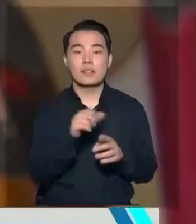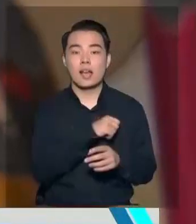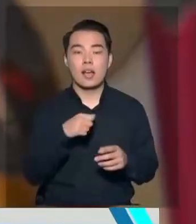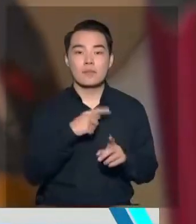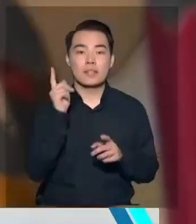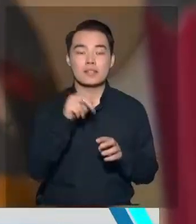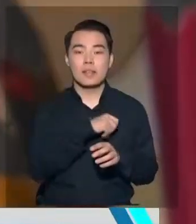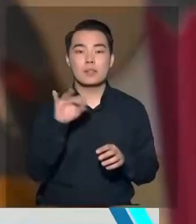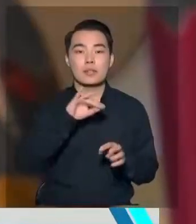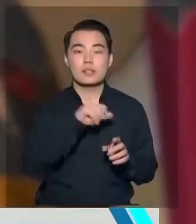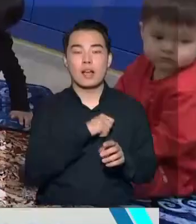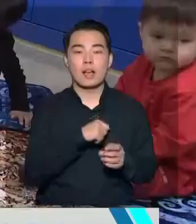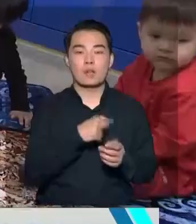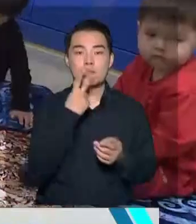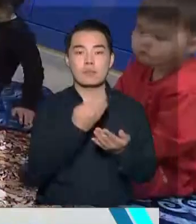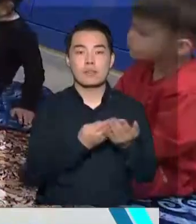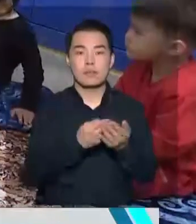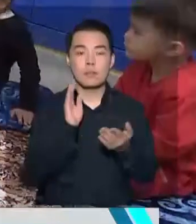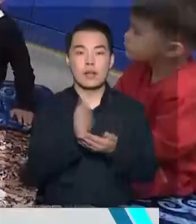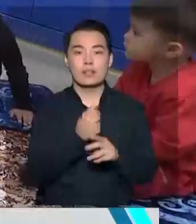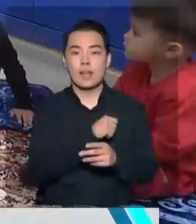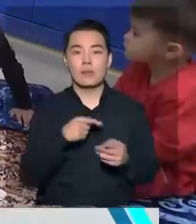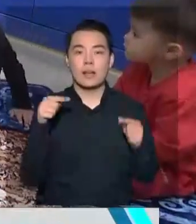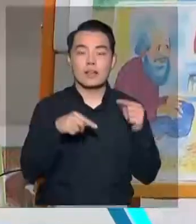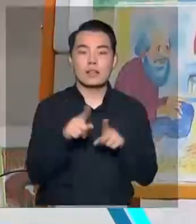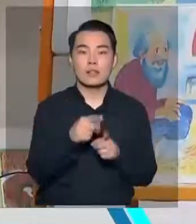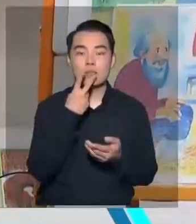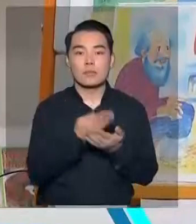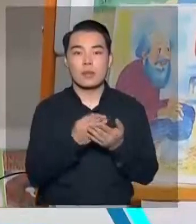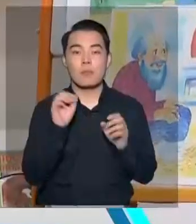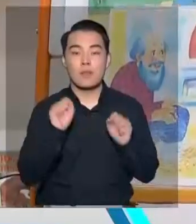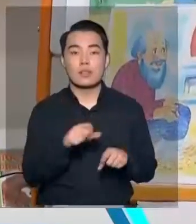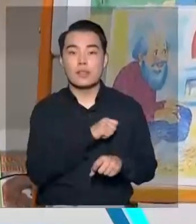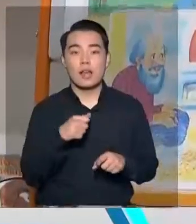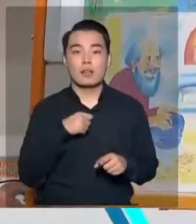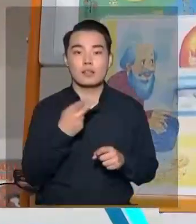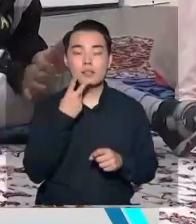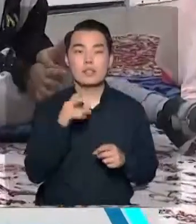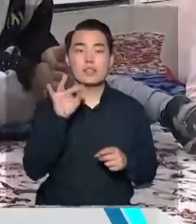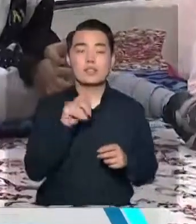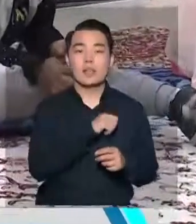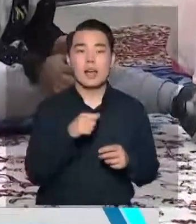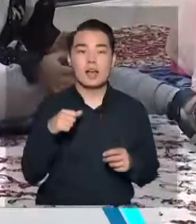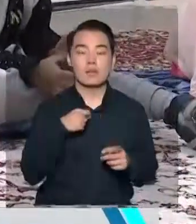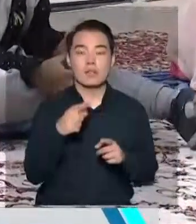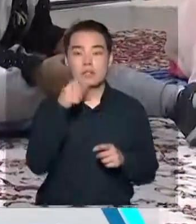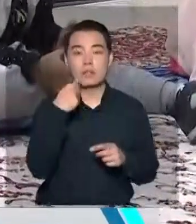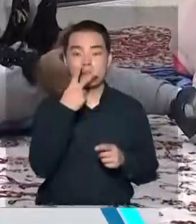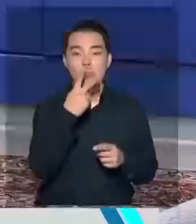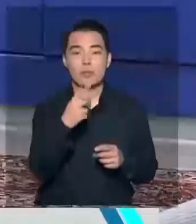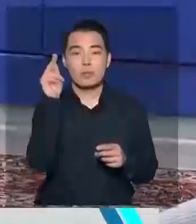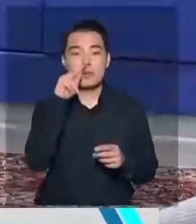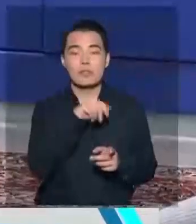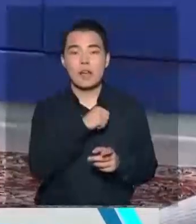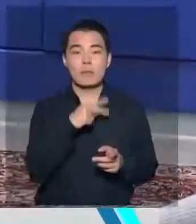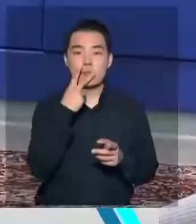шытырман оқиғалар баланың қиялын шыңдап, жан-жақты жетілуіне септігі зор. Тағы бір пайдасы, балғындар ертегі желісін өз бетінше жалғастырып,